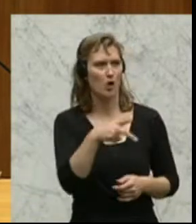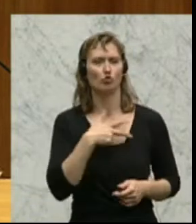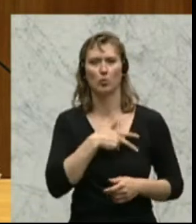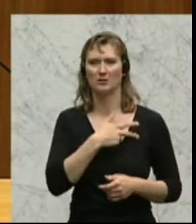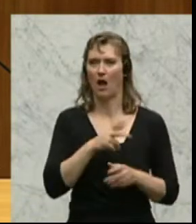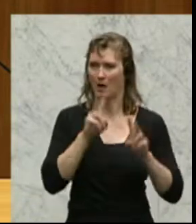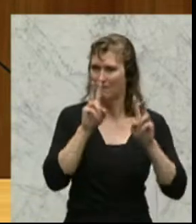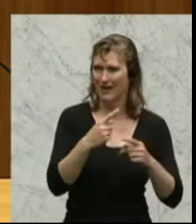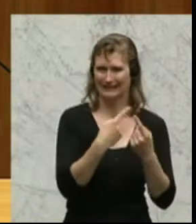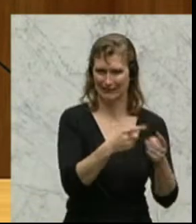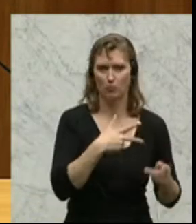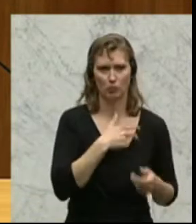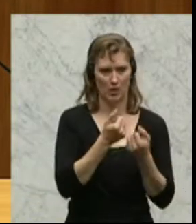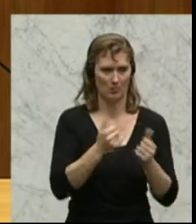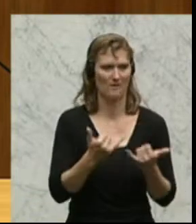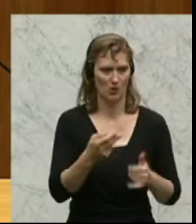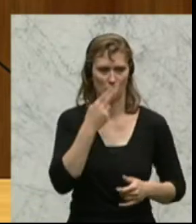Wirklichkeit sind.